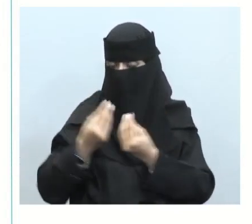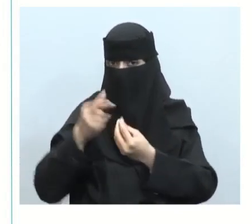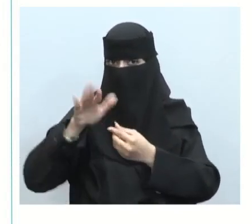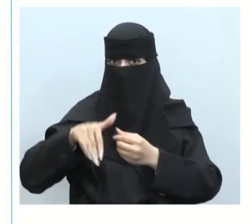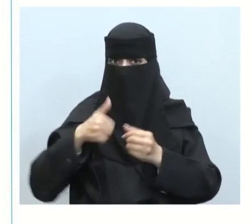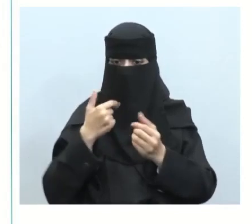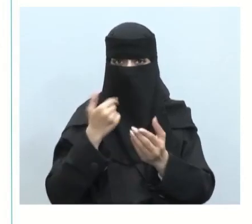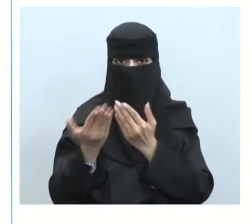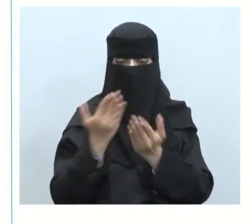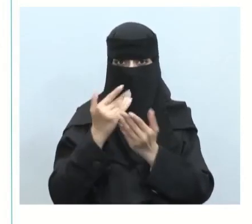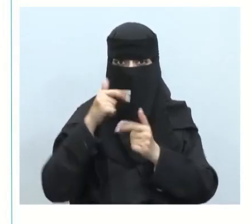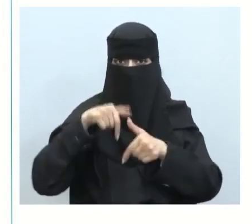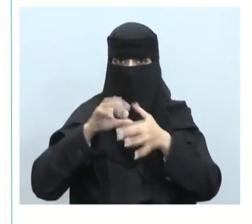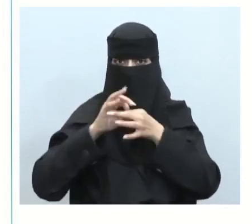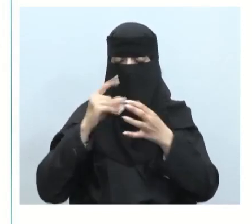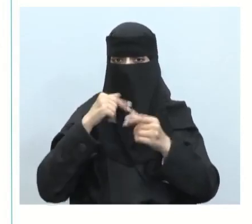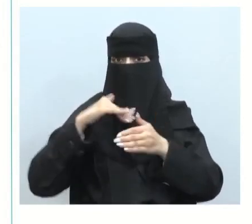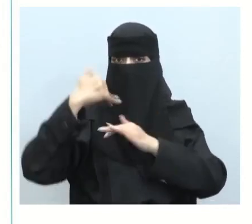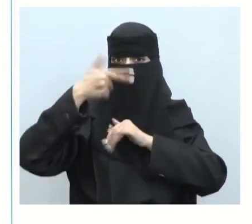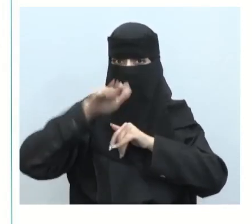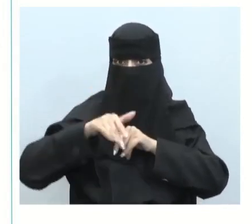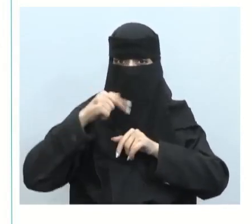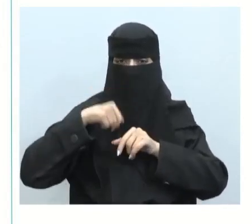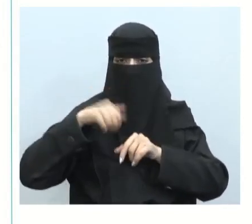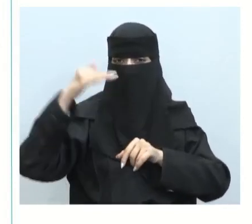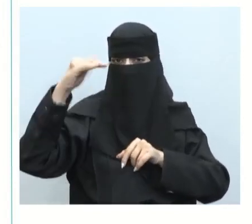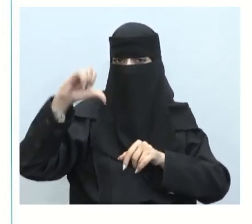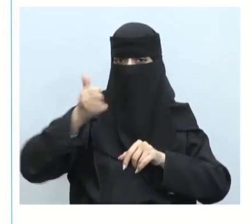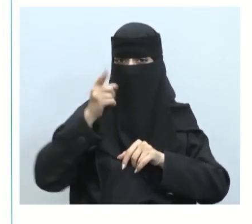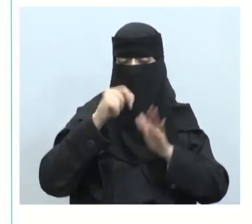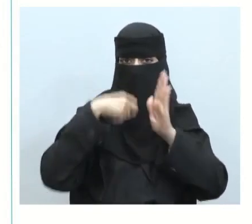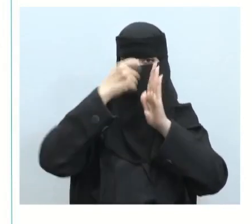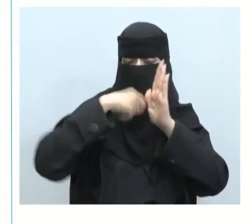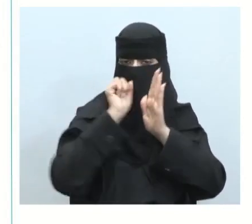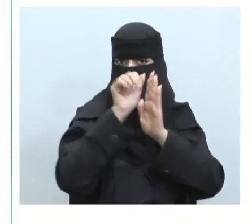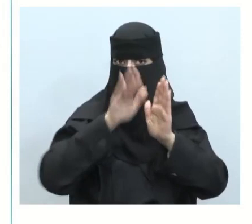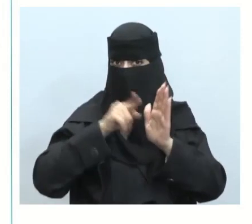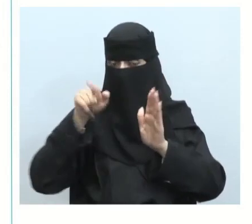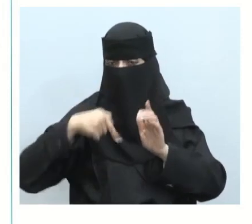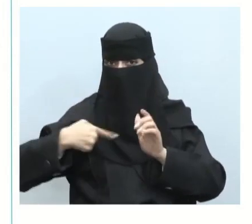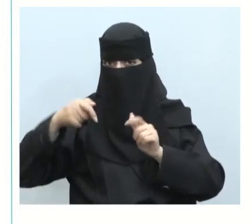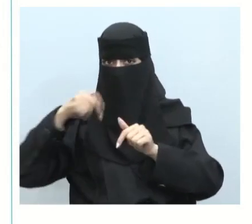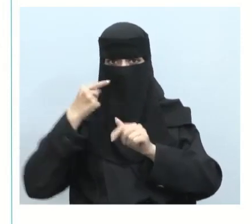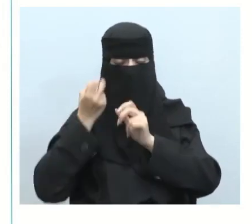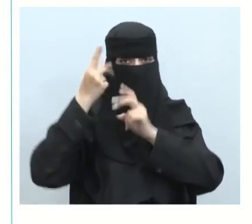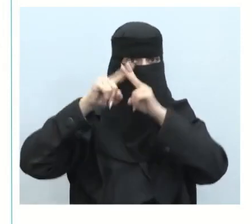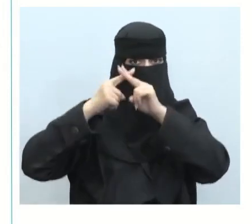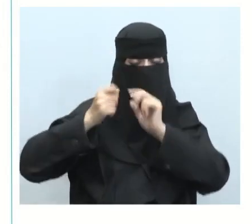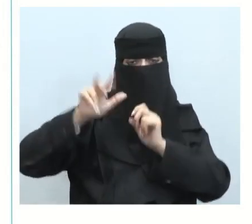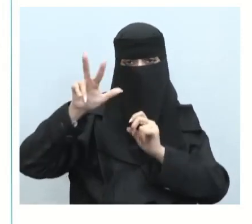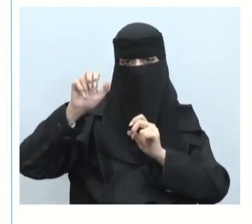الاجهزه تتواصل فيما بينها عبر خوارزميات وبرمجت معينه وبالتالي هذا ما يسمى بالذكاء